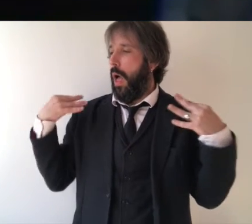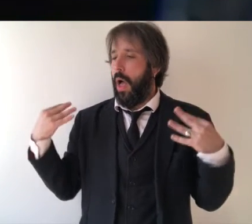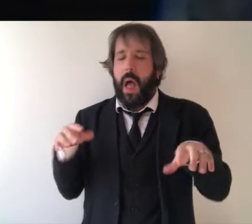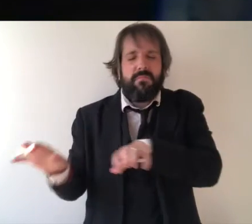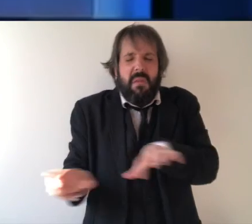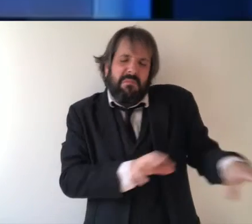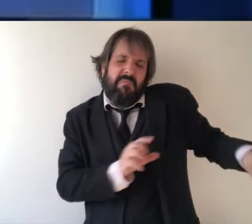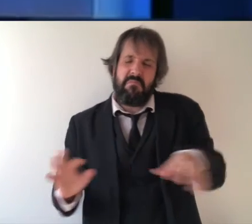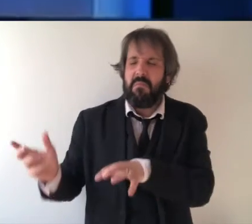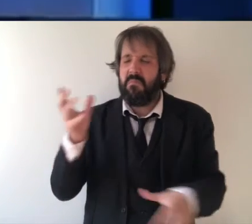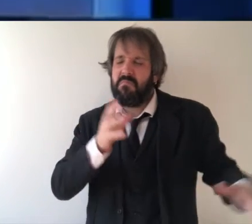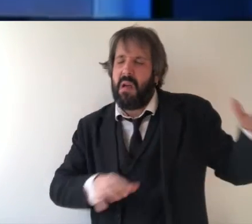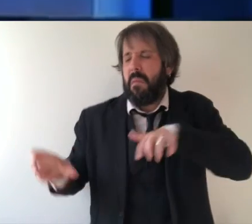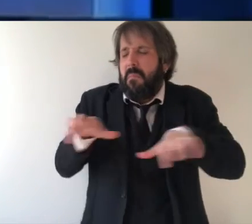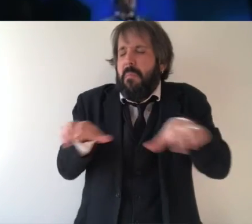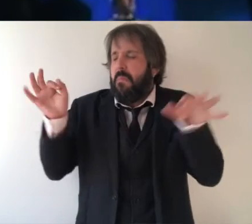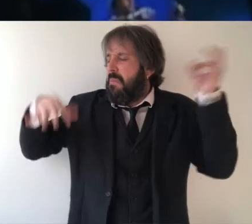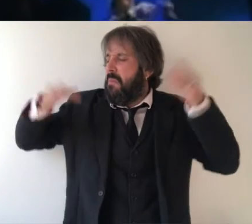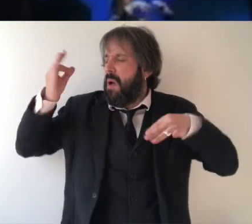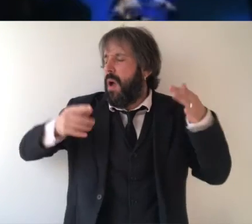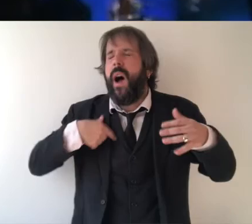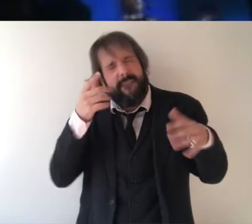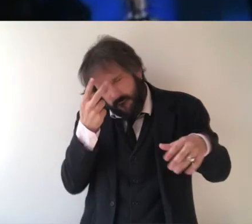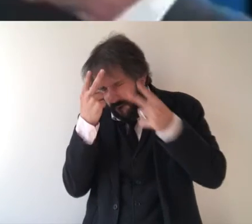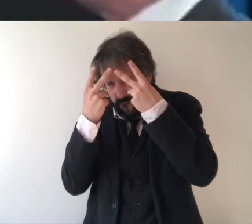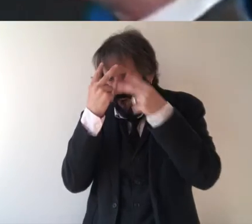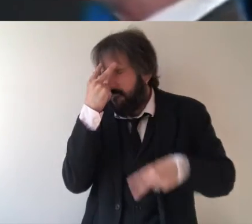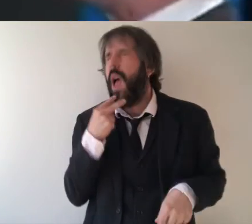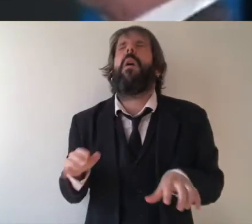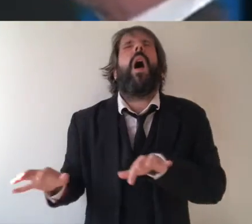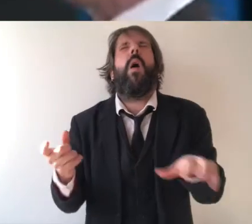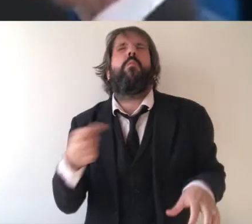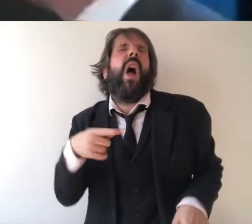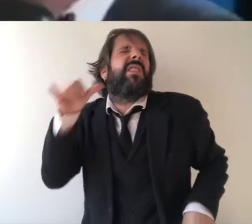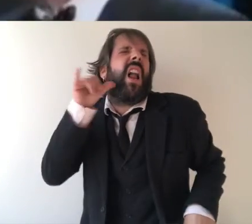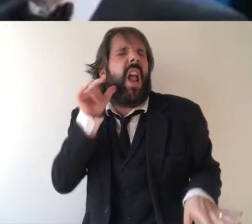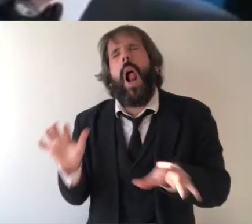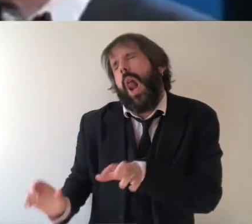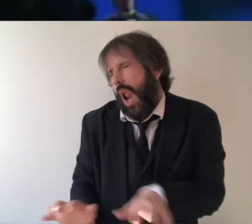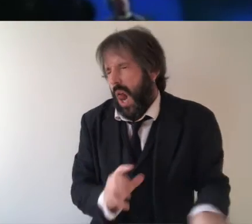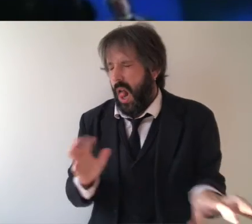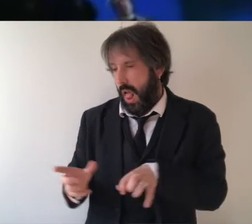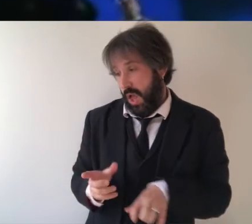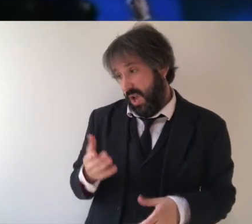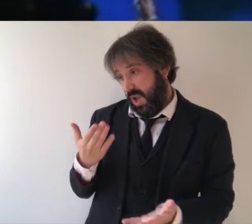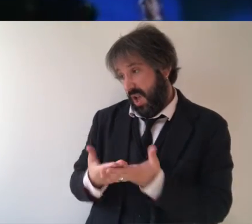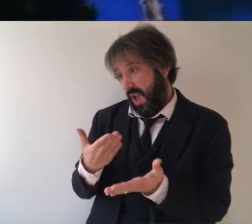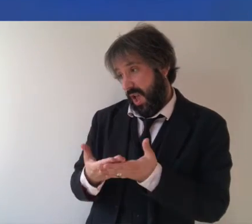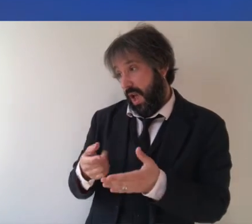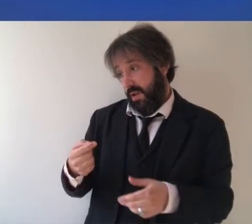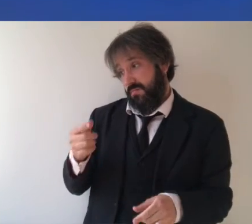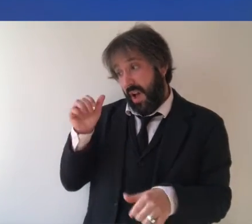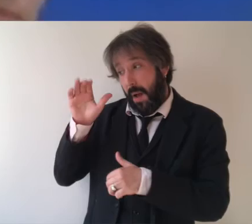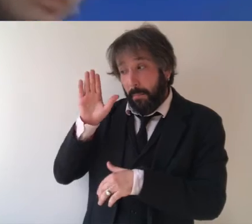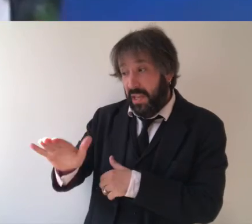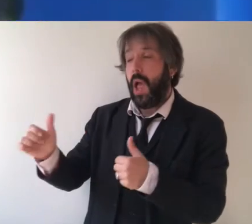des notes partout, des ornements, des fioritures, je ferme les yeux, je me la pète, je suis un Italien. Excuse-moi, si c'est pas un petit peu tirer